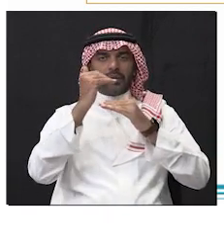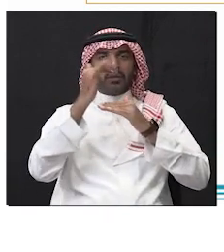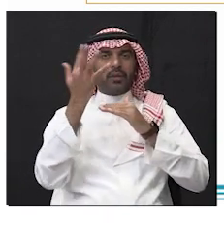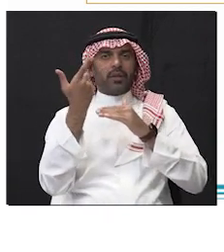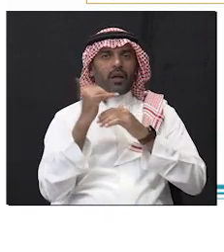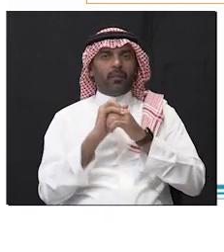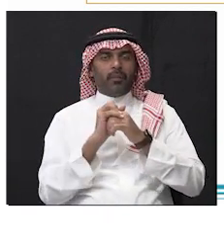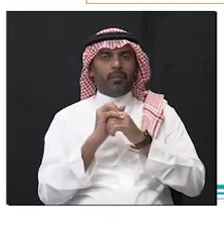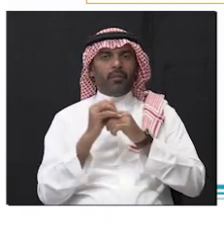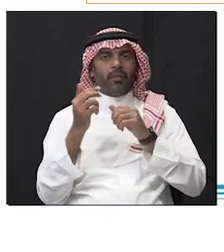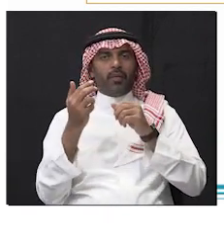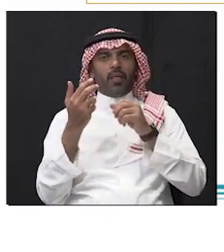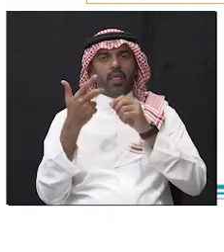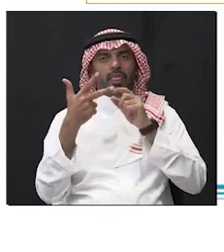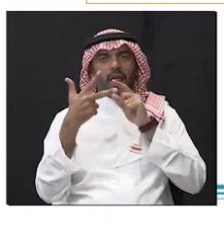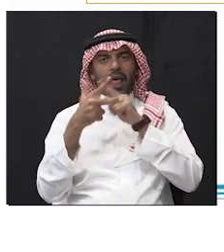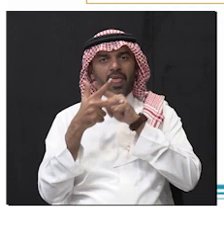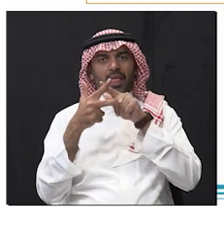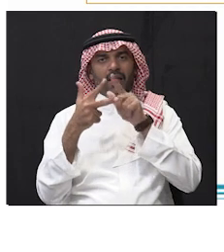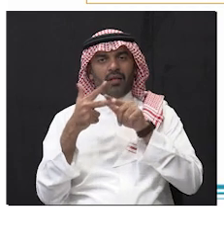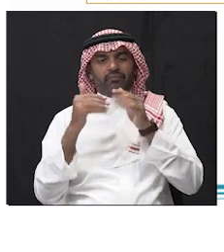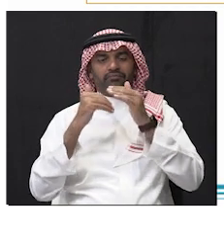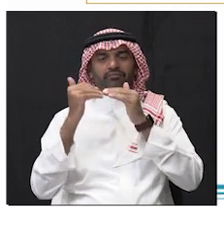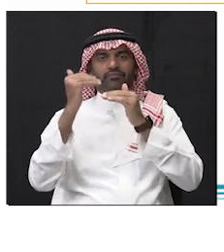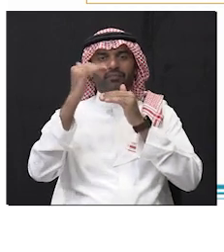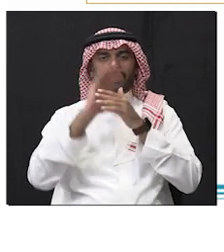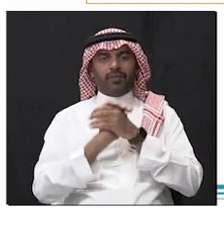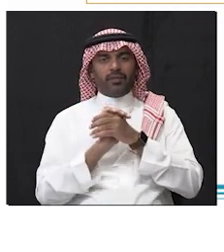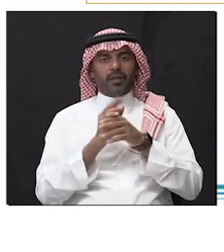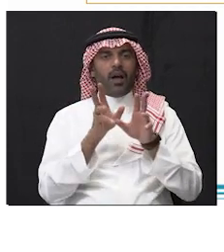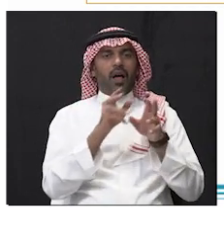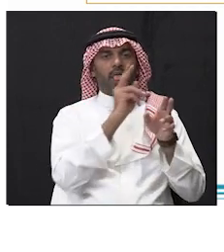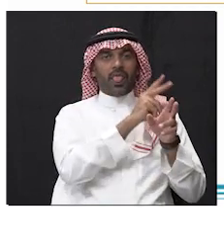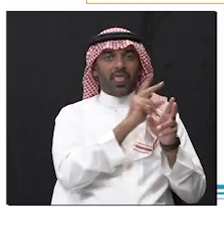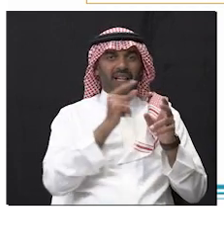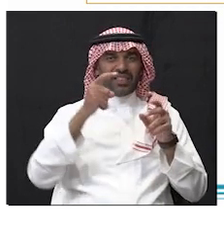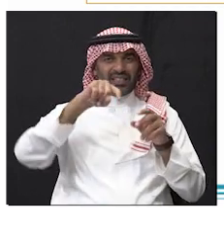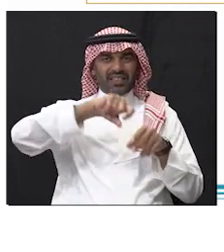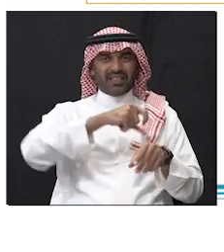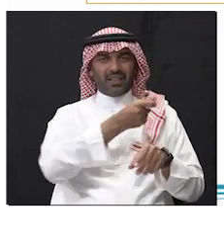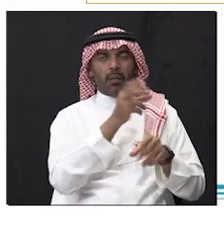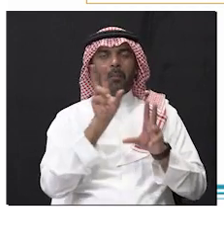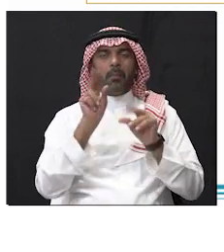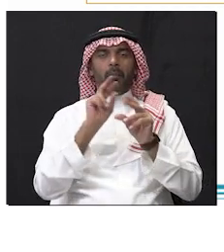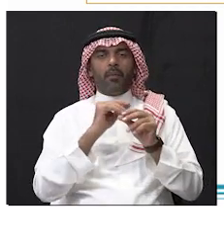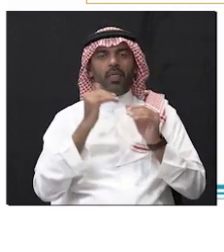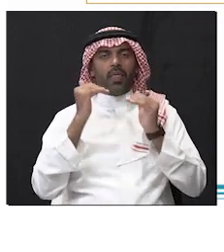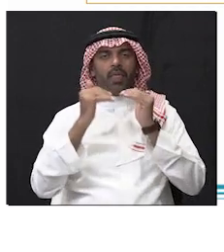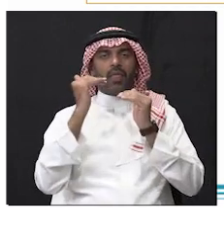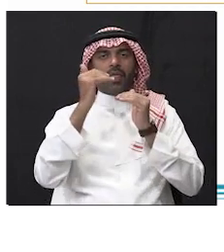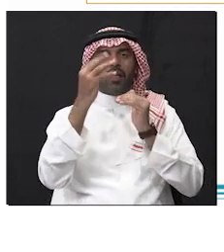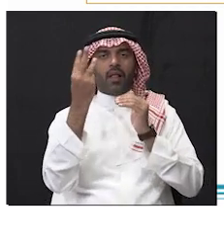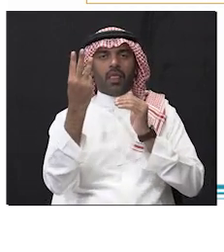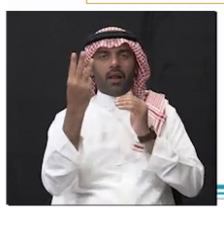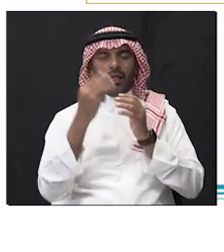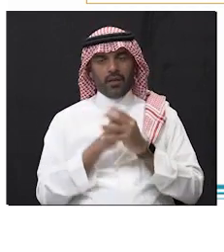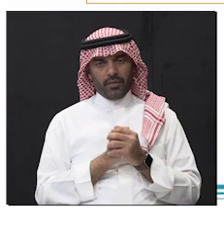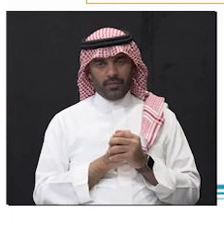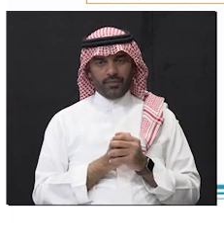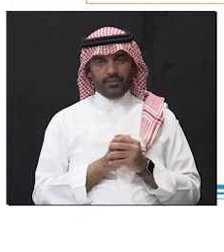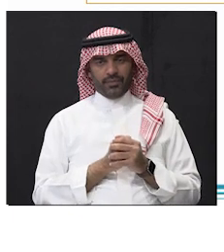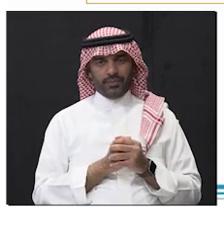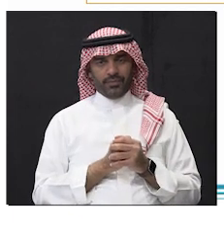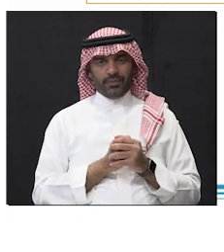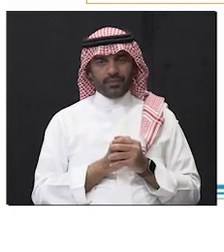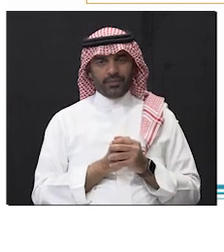3 طبقات من الأنسجة، وكذلك الديدان الأسطوانية 3 طبقات من الأنسجة. لاحظ أن الإسفنجيات ذكرناها